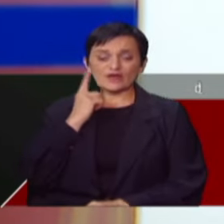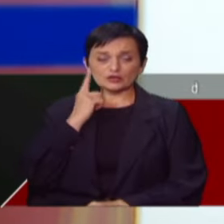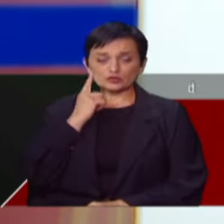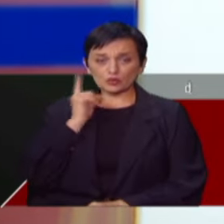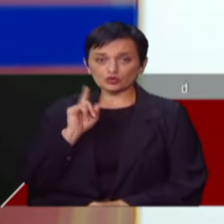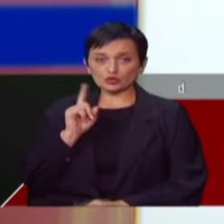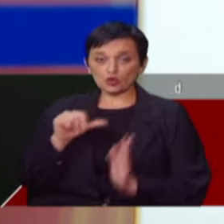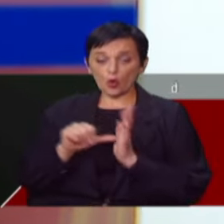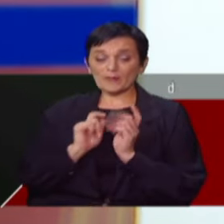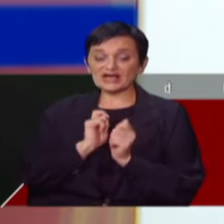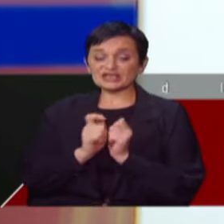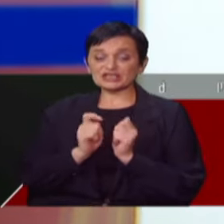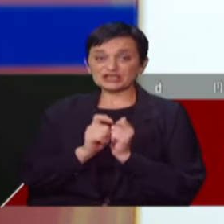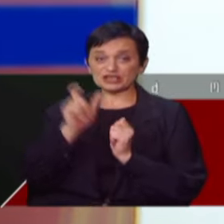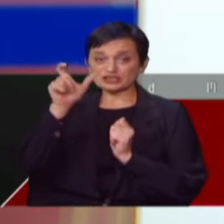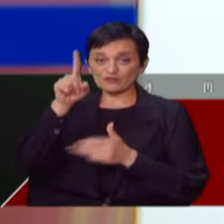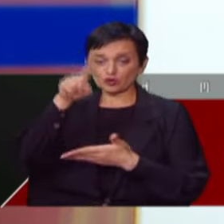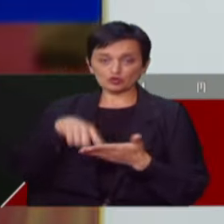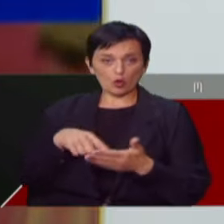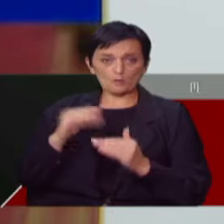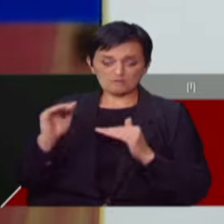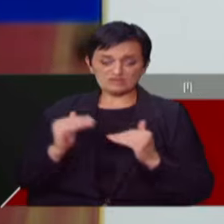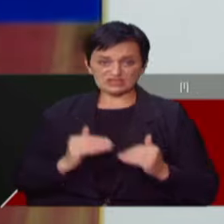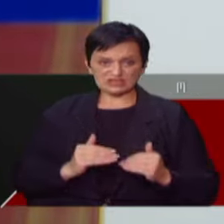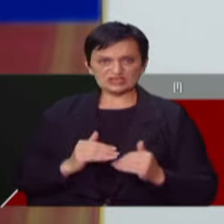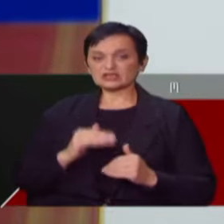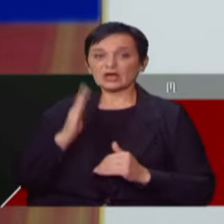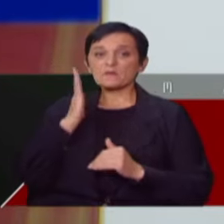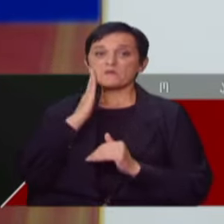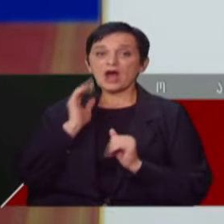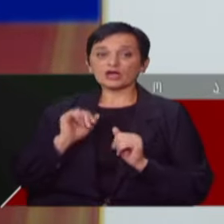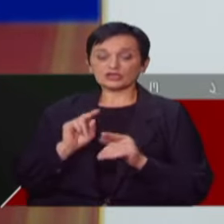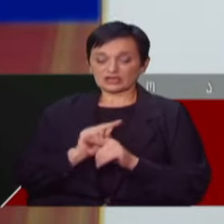რომ ინვესტორების ნდობა სამწუხაროდ მცირდება. მართლმადიდებლობის